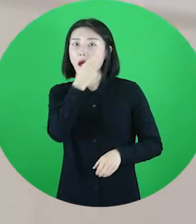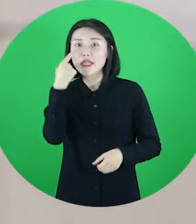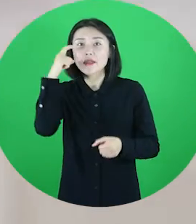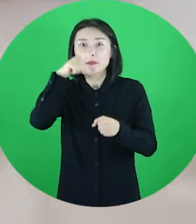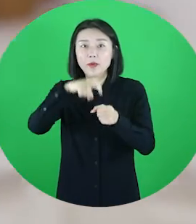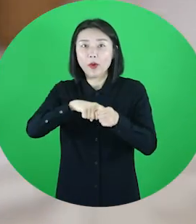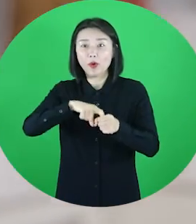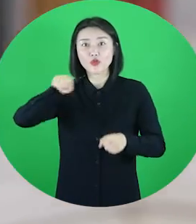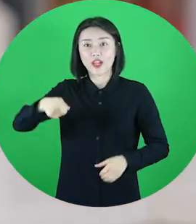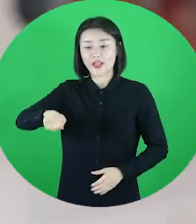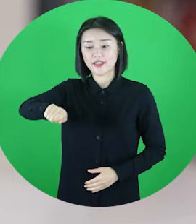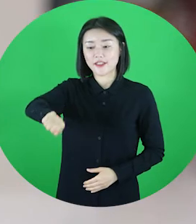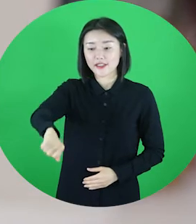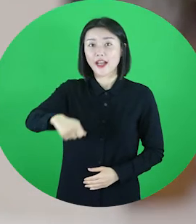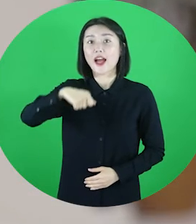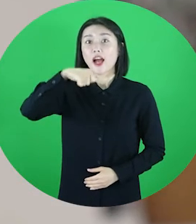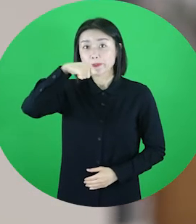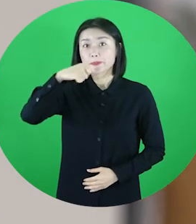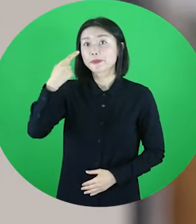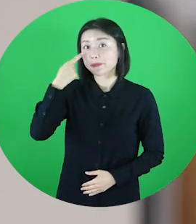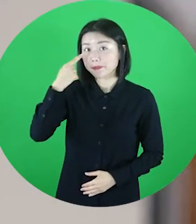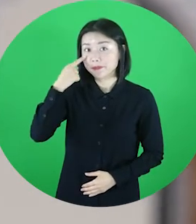뜨거우니까 후 불어서.